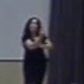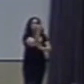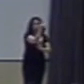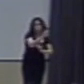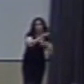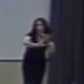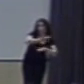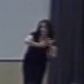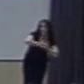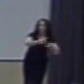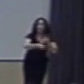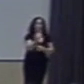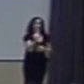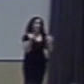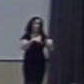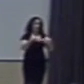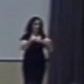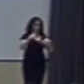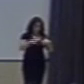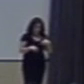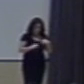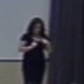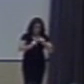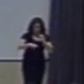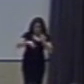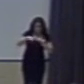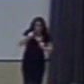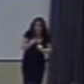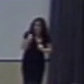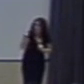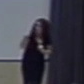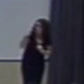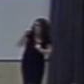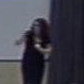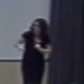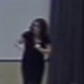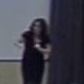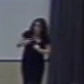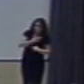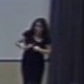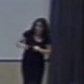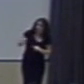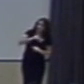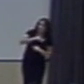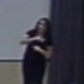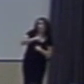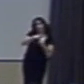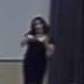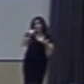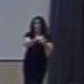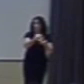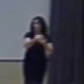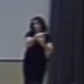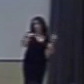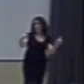eslabó molt, molt dèbil, no?, que deia que d'un dia per l'altre li havien dit la direcció del mitjà on col·laborava que li pagarien la meitat